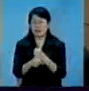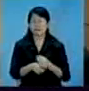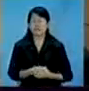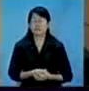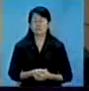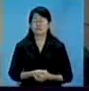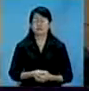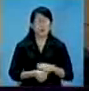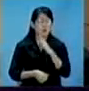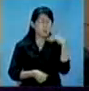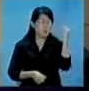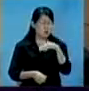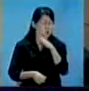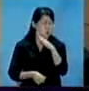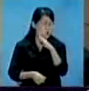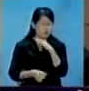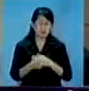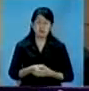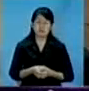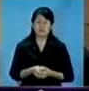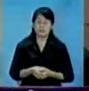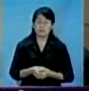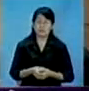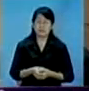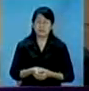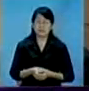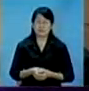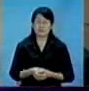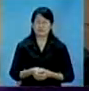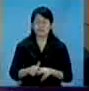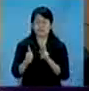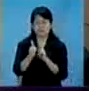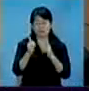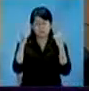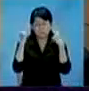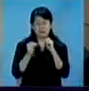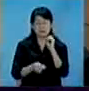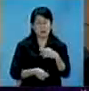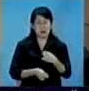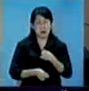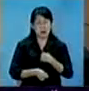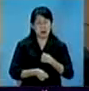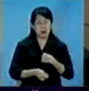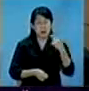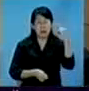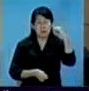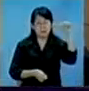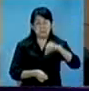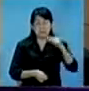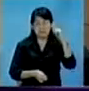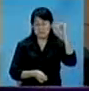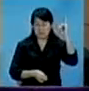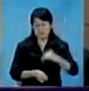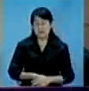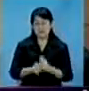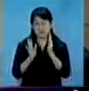แต่การโกหกอย่างหน้าด้านนี่ครับท่านบอกว่าผมมีกมลสันดานเลวทรามต่ำช้า